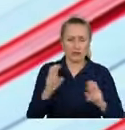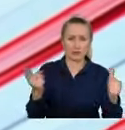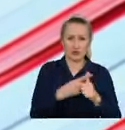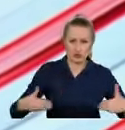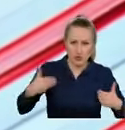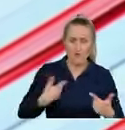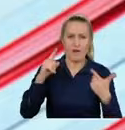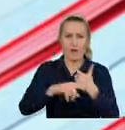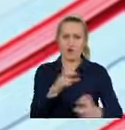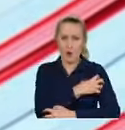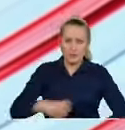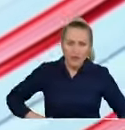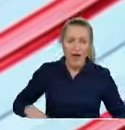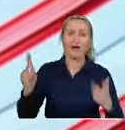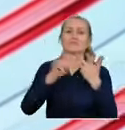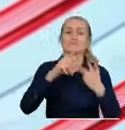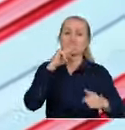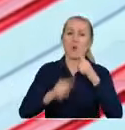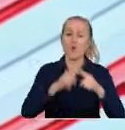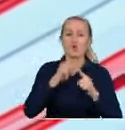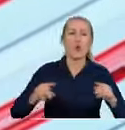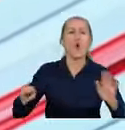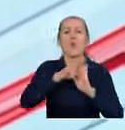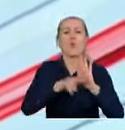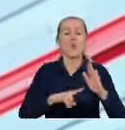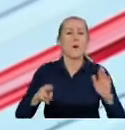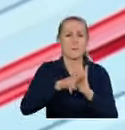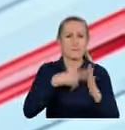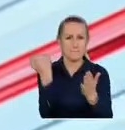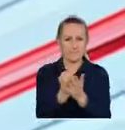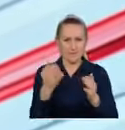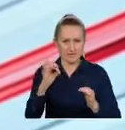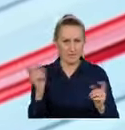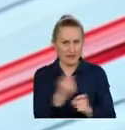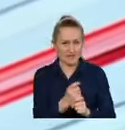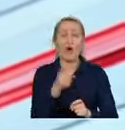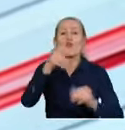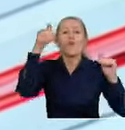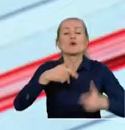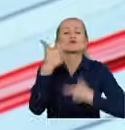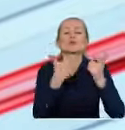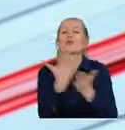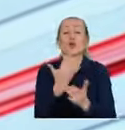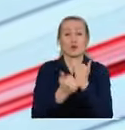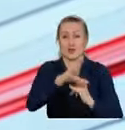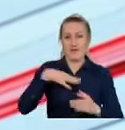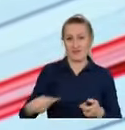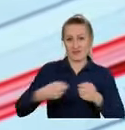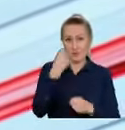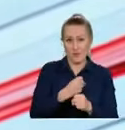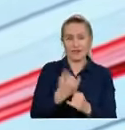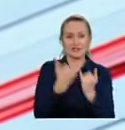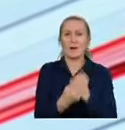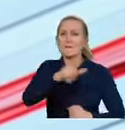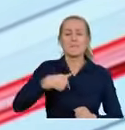kryzys gospodarczy i kryzys polityczno-ustrojowy. To można zrobić tylko we współpracy, dbając o wszystkich, nie